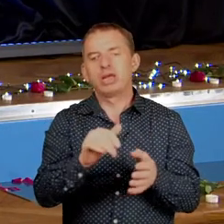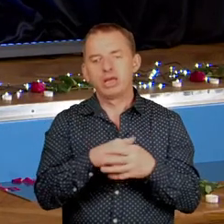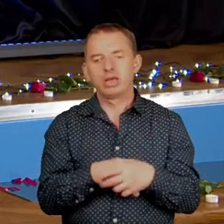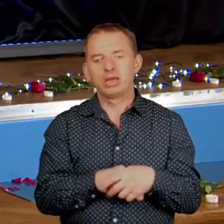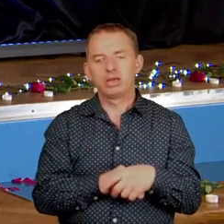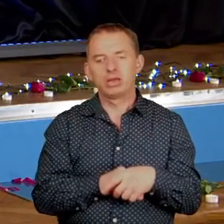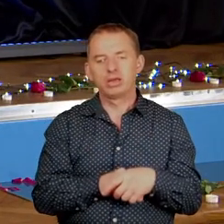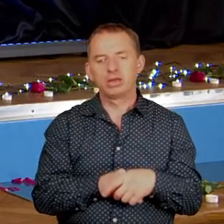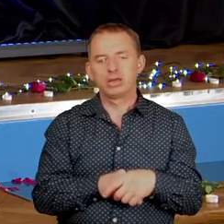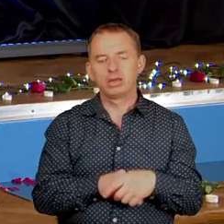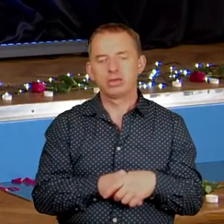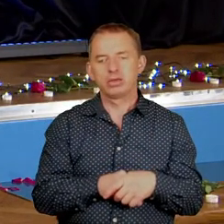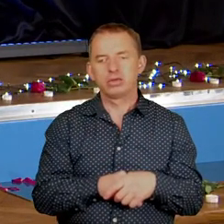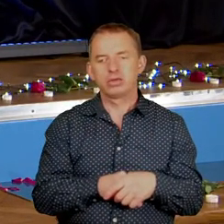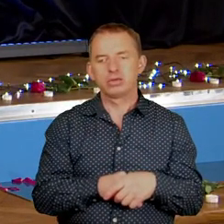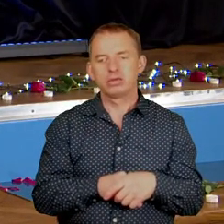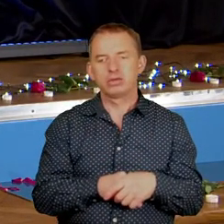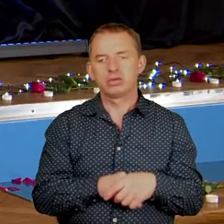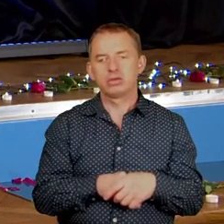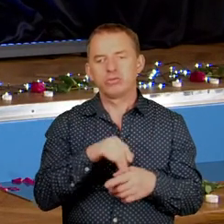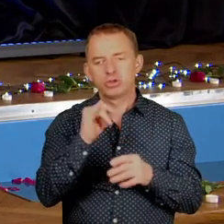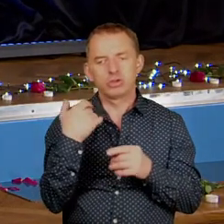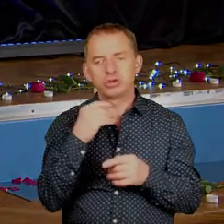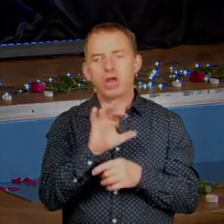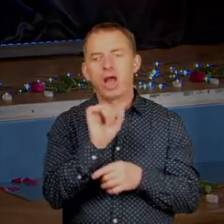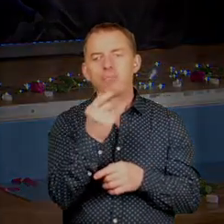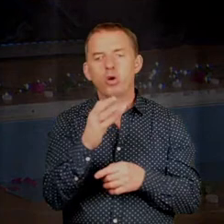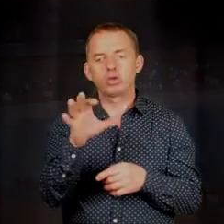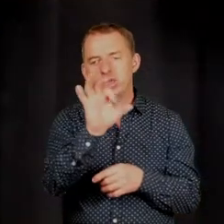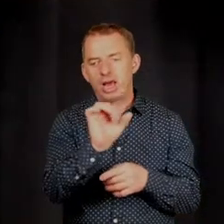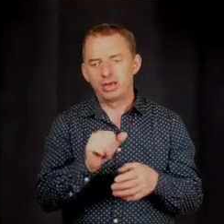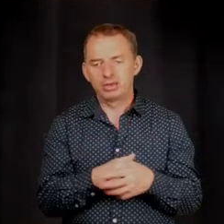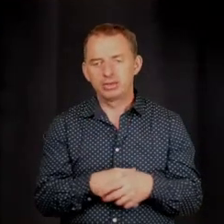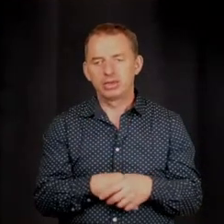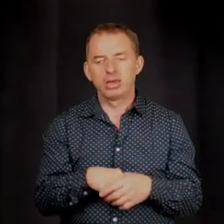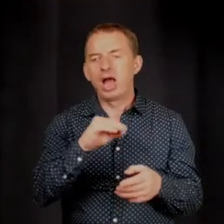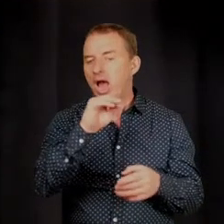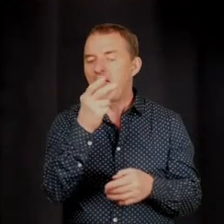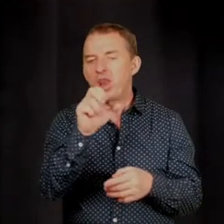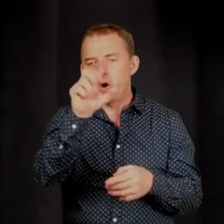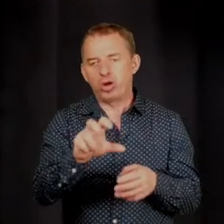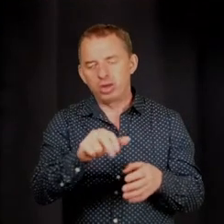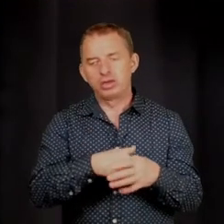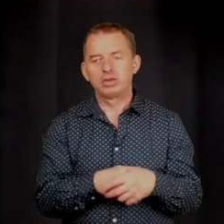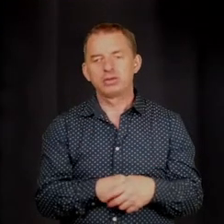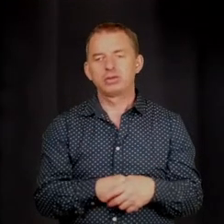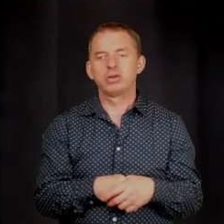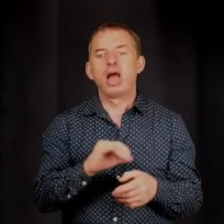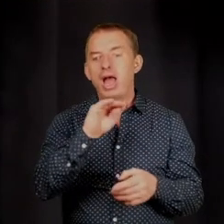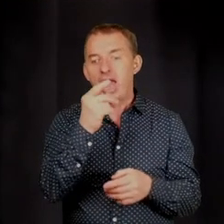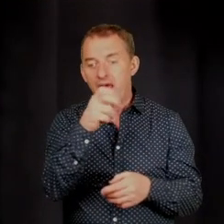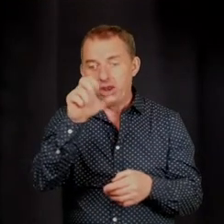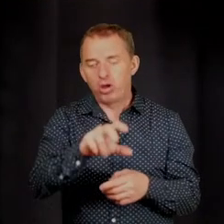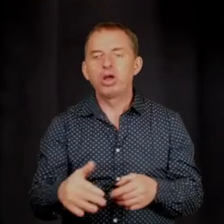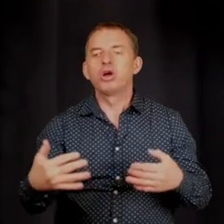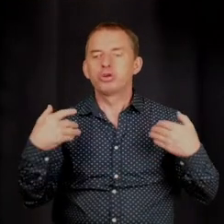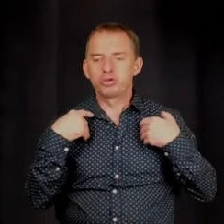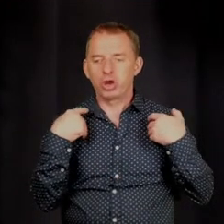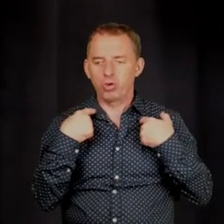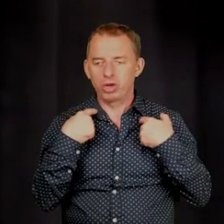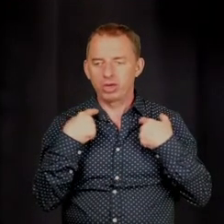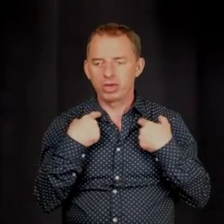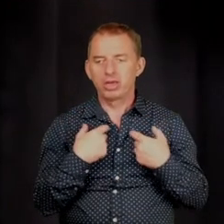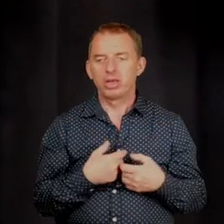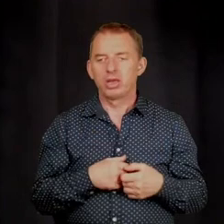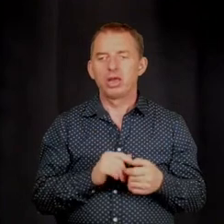w życiu Enocha. Enoch lived seven generations from Adam. Więc Enoch żył